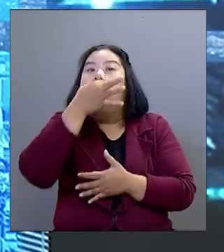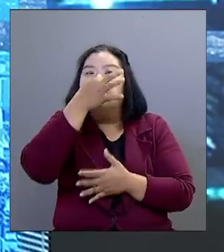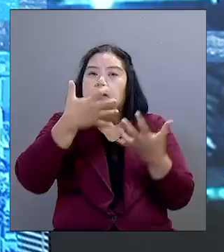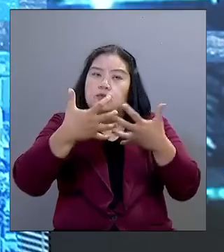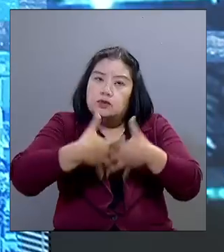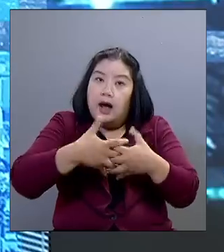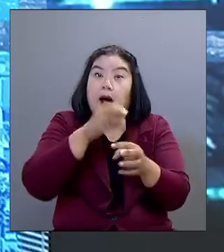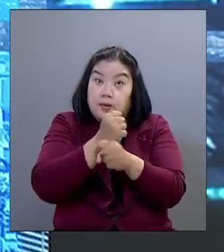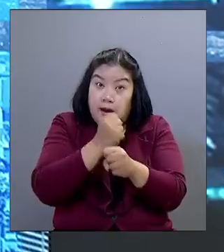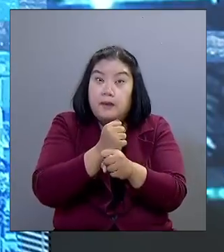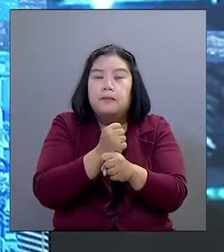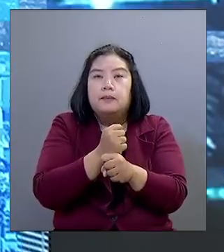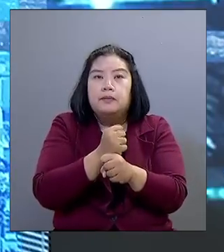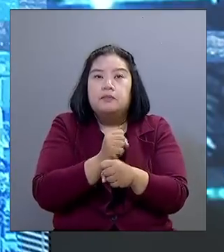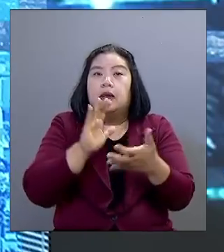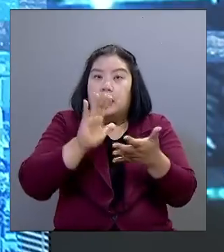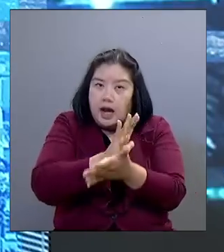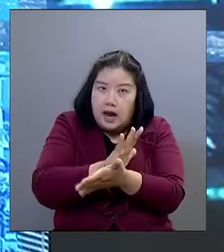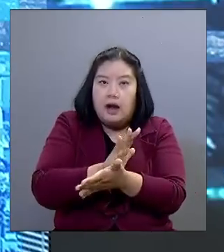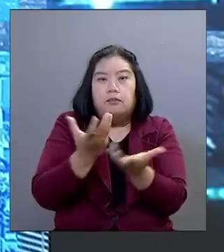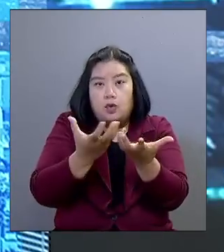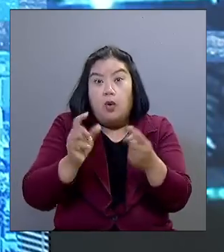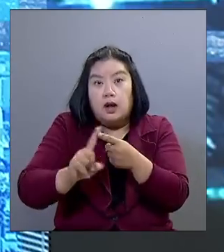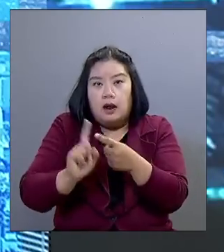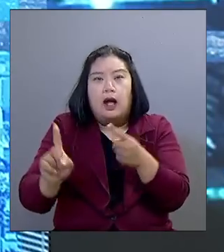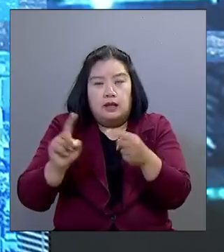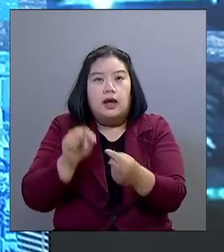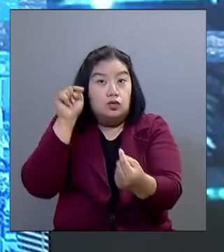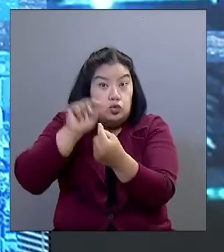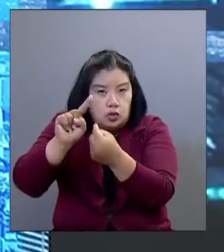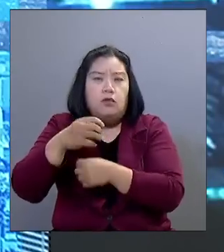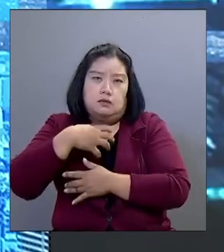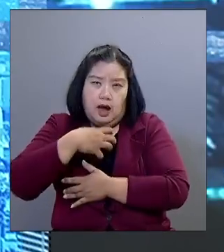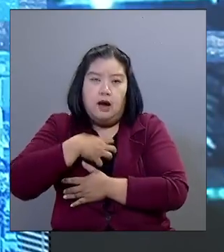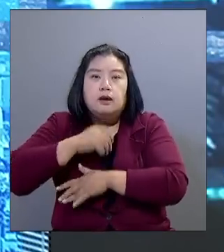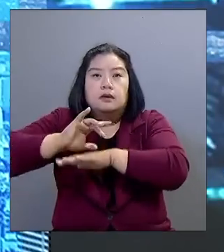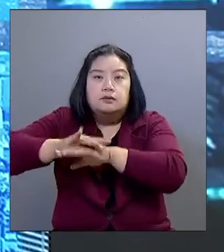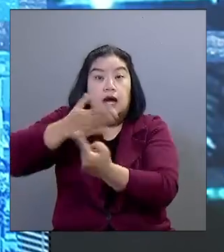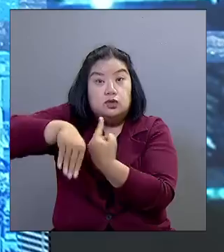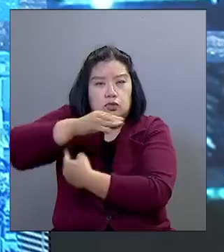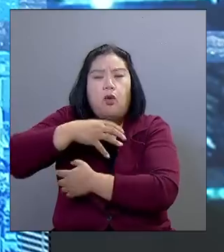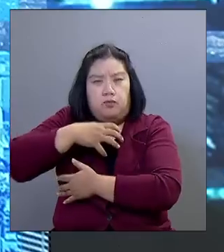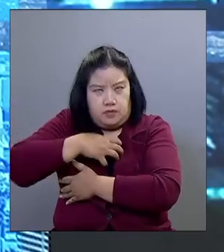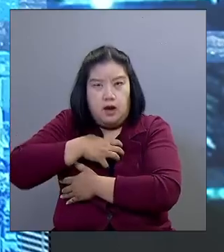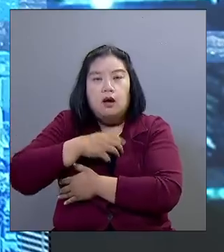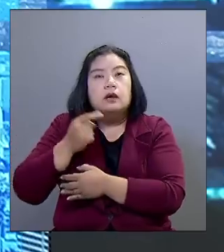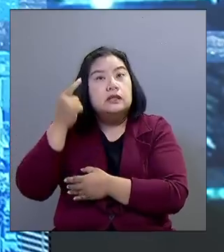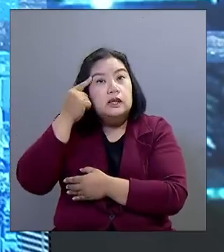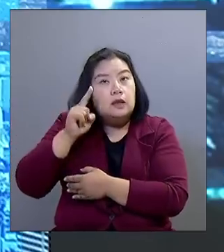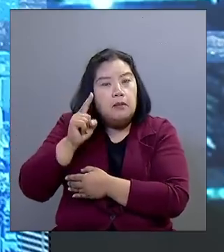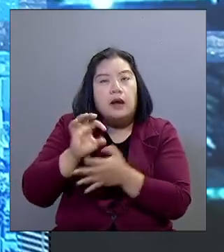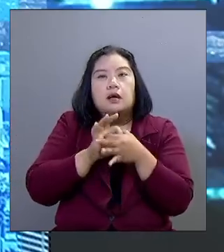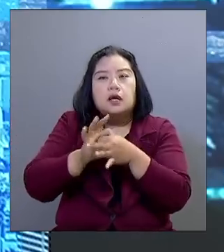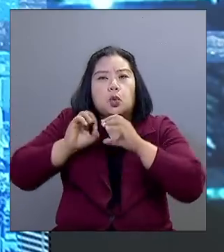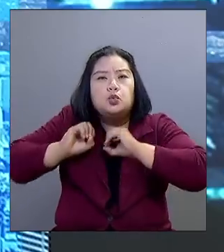าหกรรมแล้วก็ตามแต่ว่าความตั้งใจในการรักษาสิ่งแวดล้อมนั้นเขาได้มีการส่งต่อองค์ความรู้นี้ไปยังคนในชุมชนน